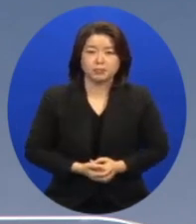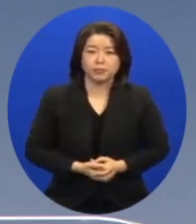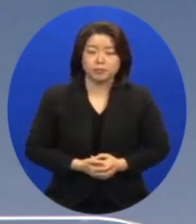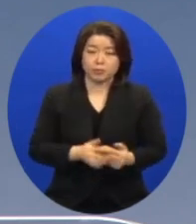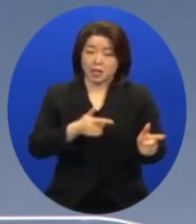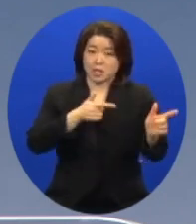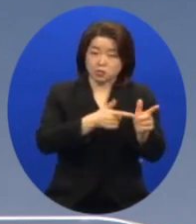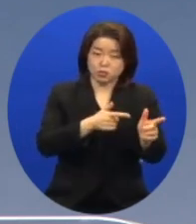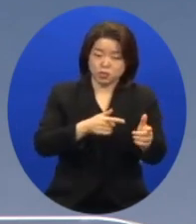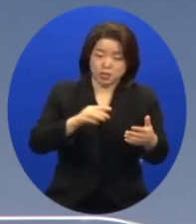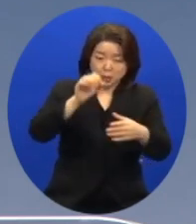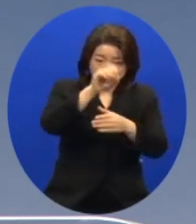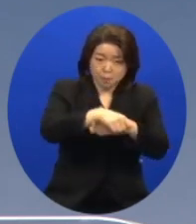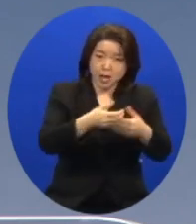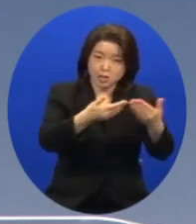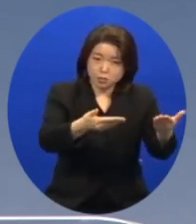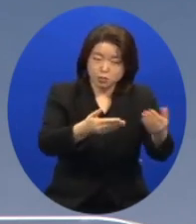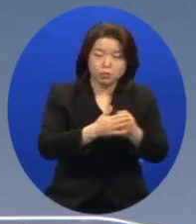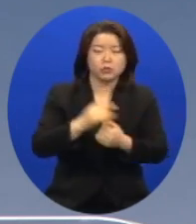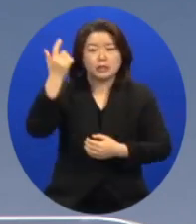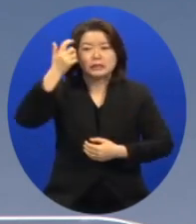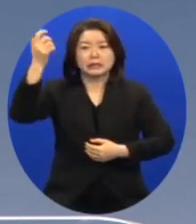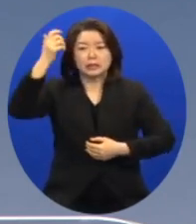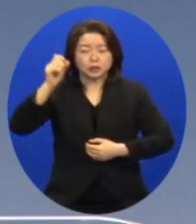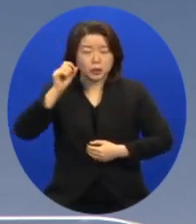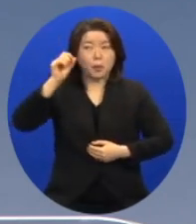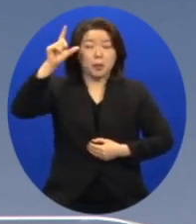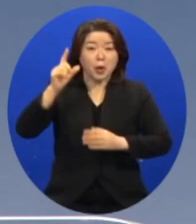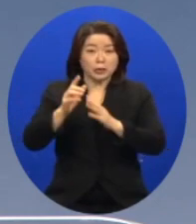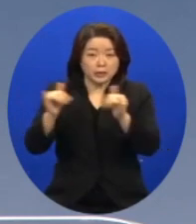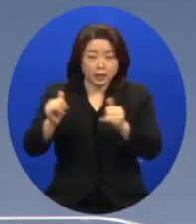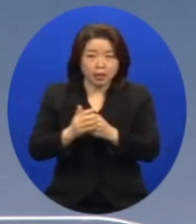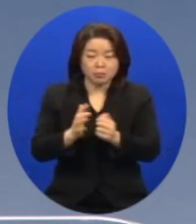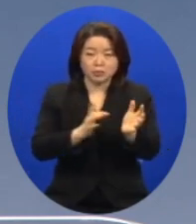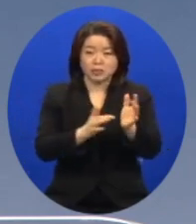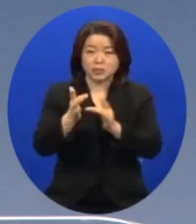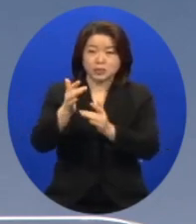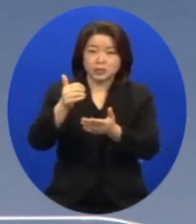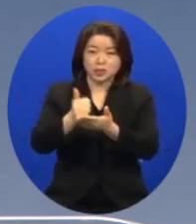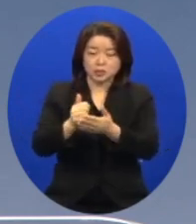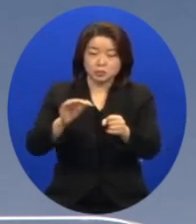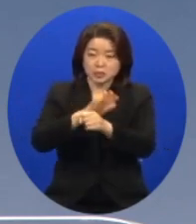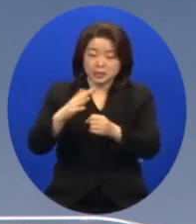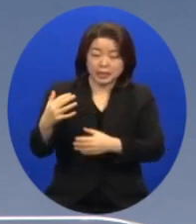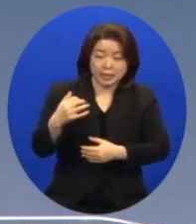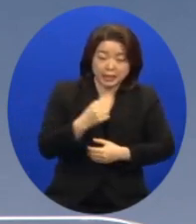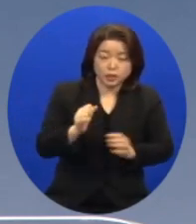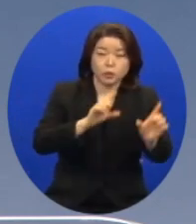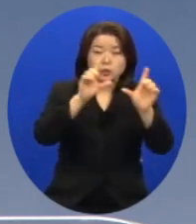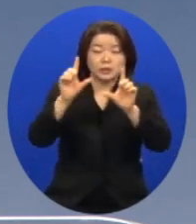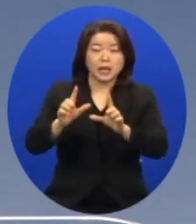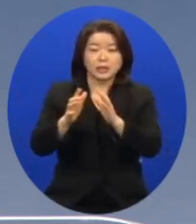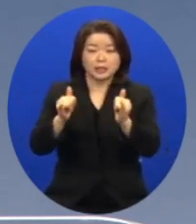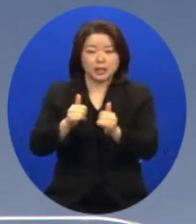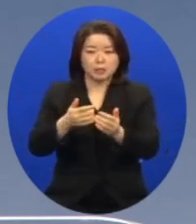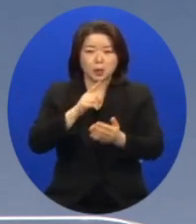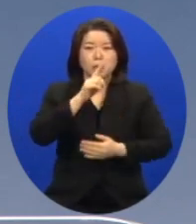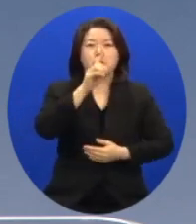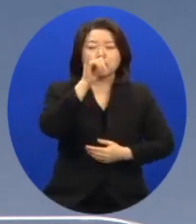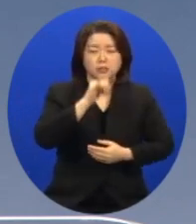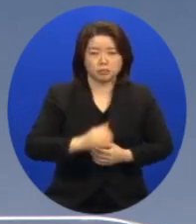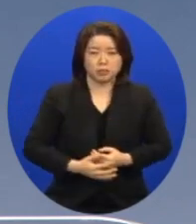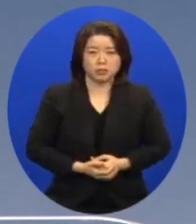동성애를 받아들이는 것은 영적으로 깨어 있는 사랑이고 예수님의 사랑을 가지고 사는 사람들이 라고 주장합니다